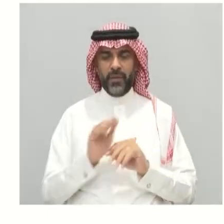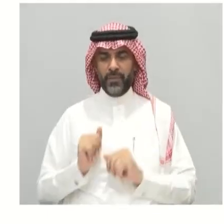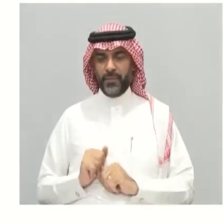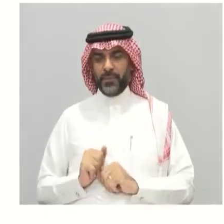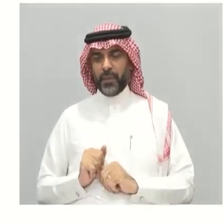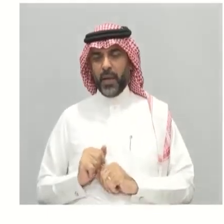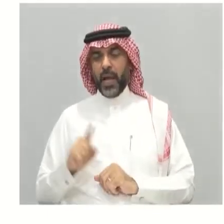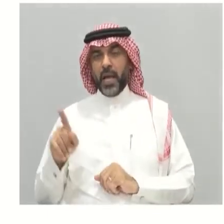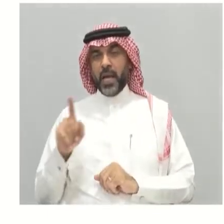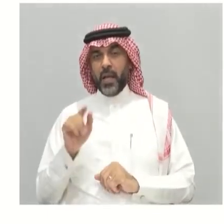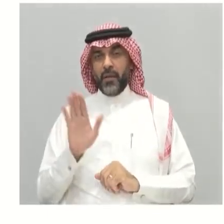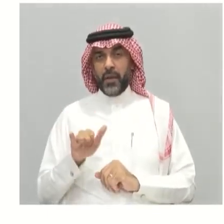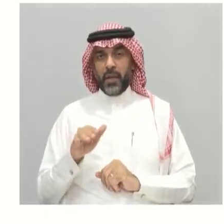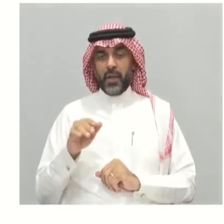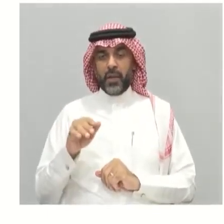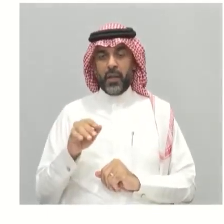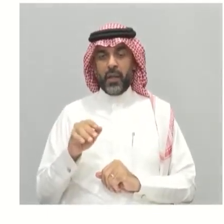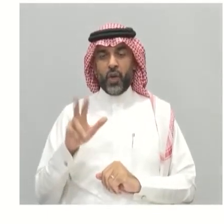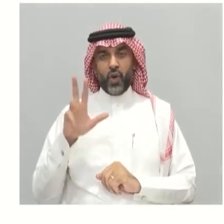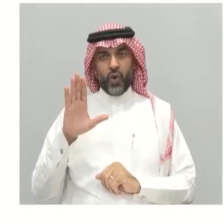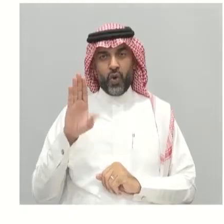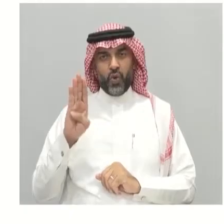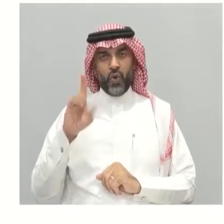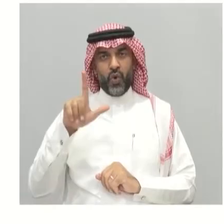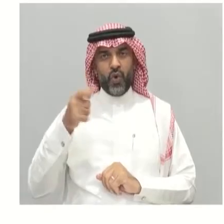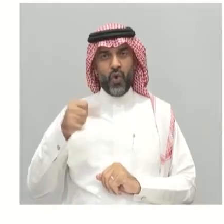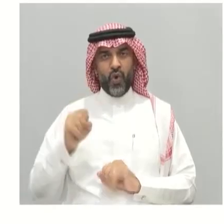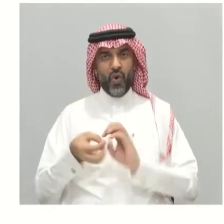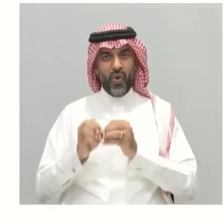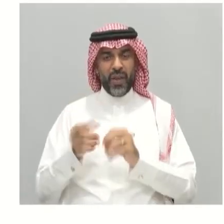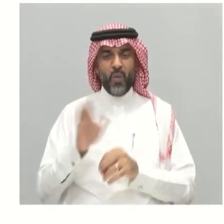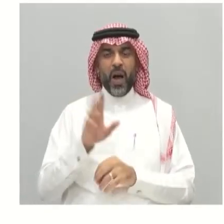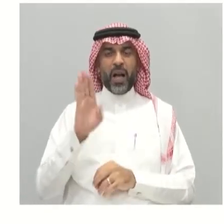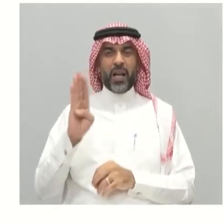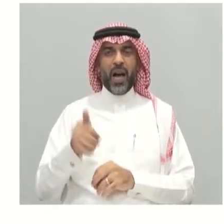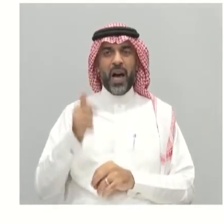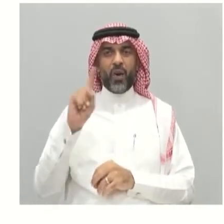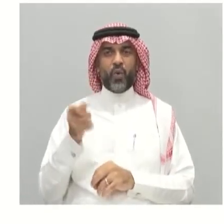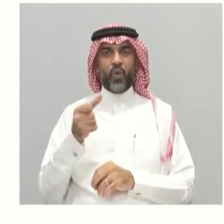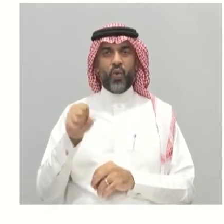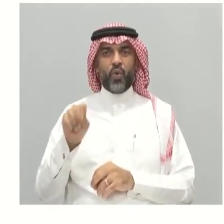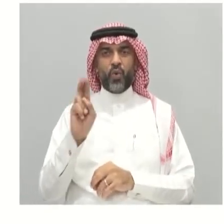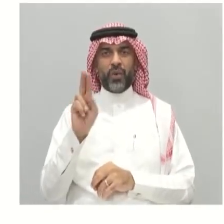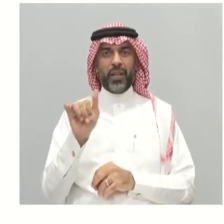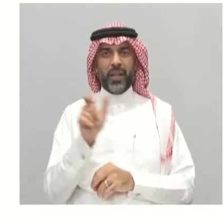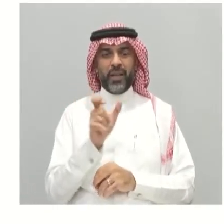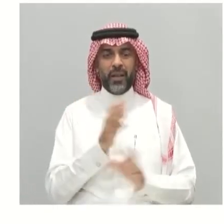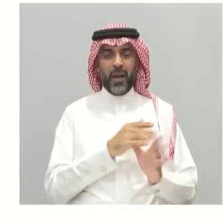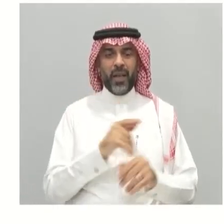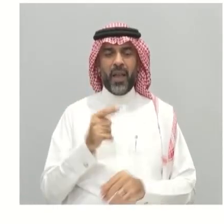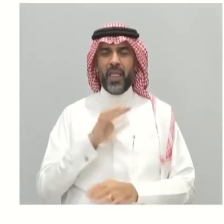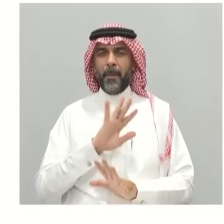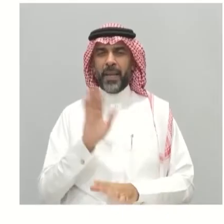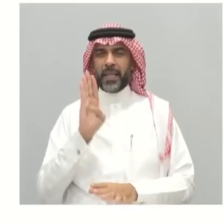ايضا الدياتومات تمتلك صبغه الكلوروفيل بالاضافه الى الكاروتين اما الطحالب الخضراء تمتلك فقط